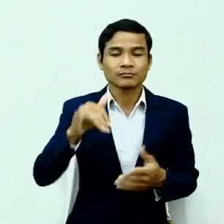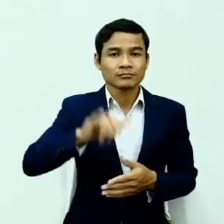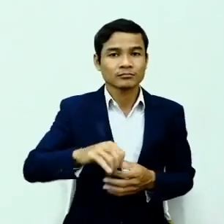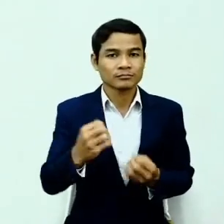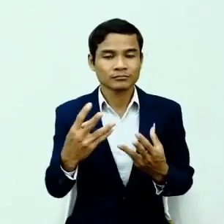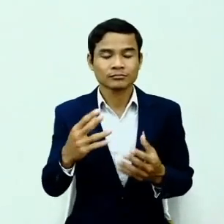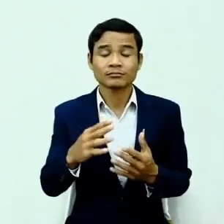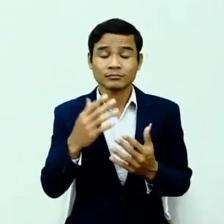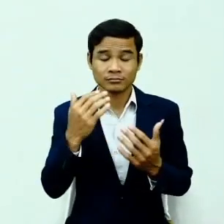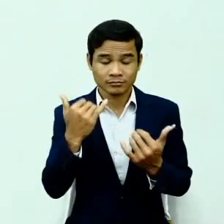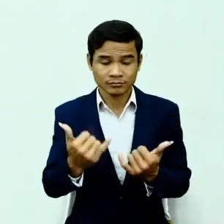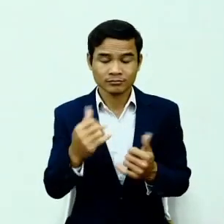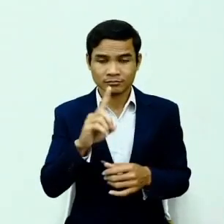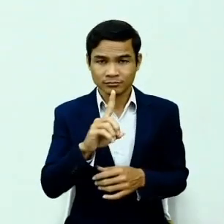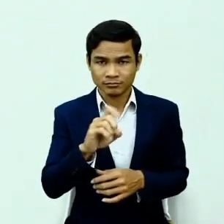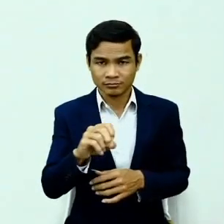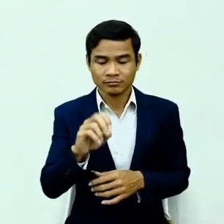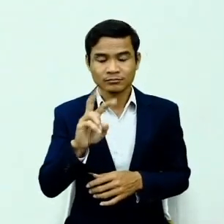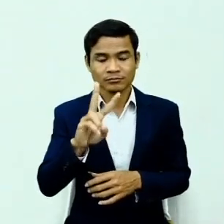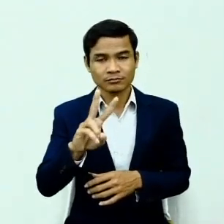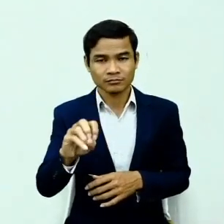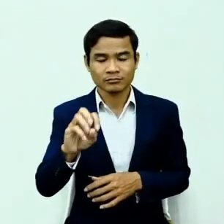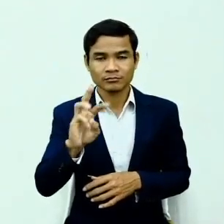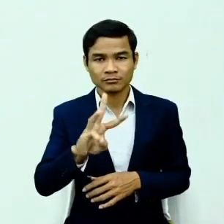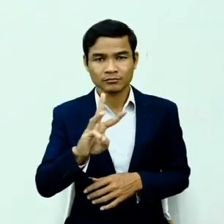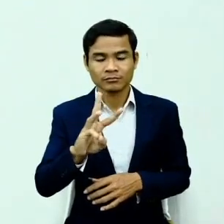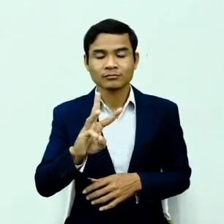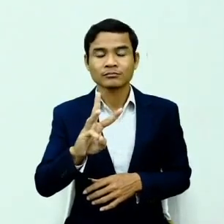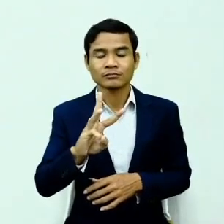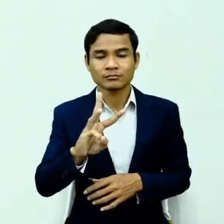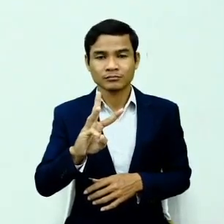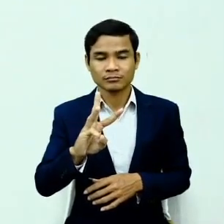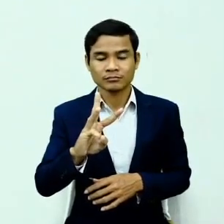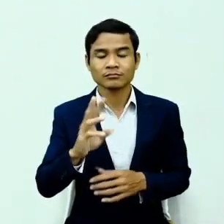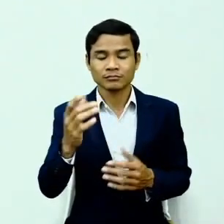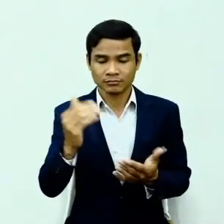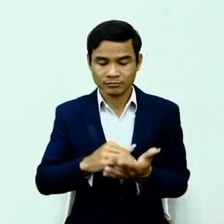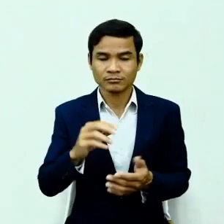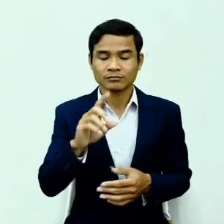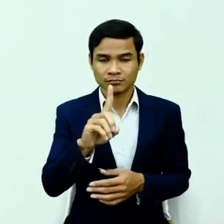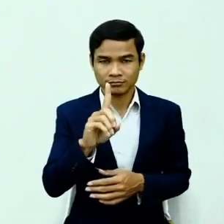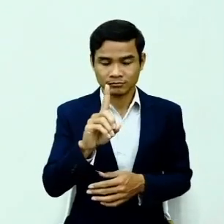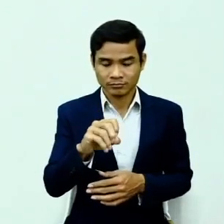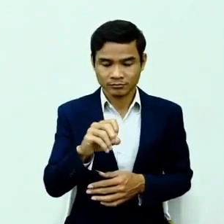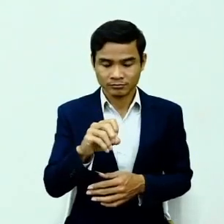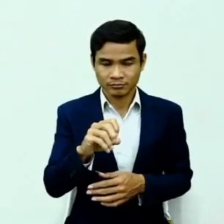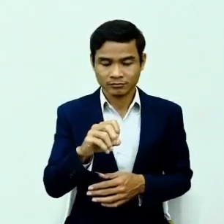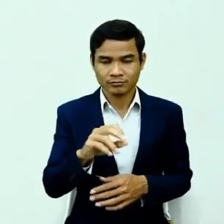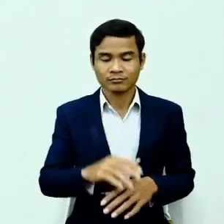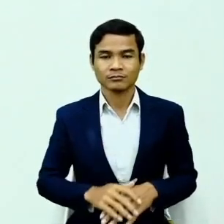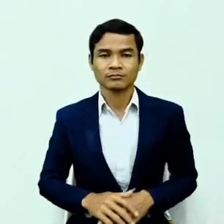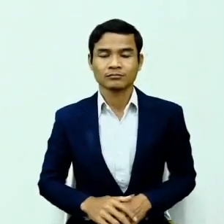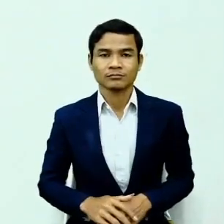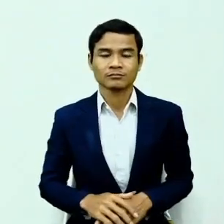cô chà xà đọc một phẩy chà mà đào tiên là con nét ta